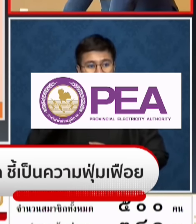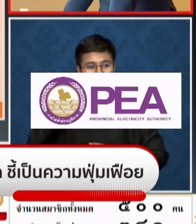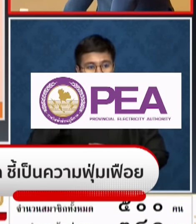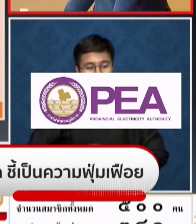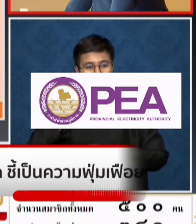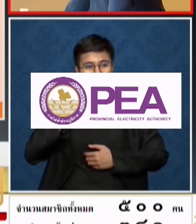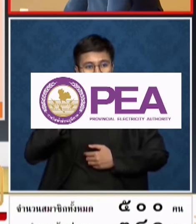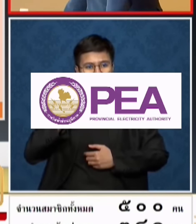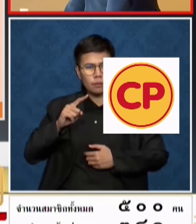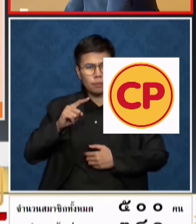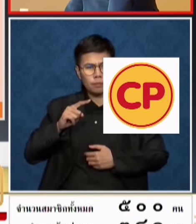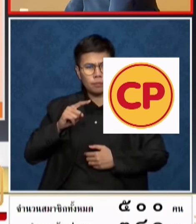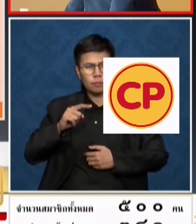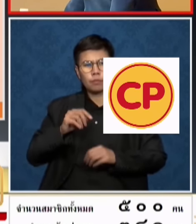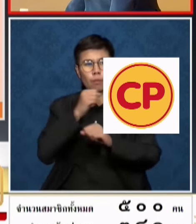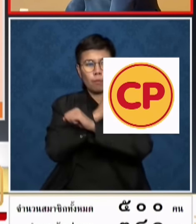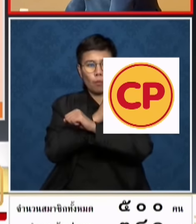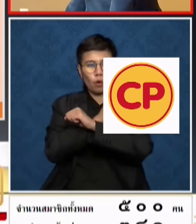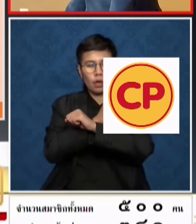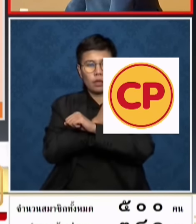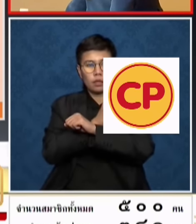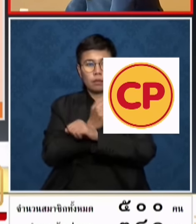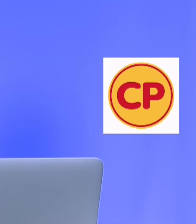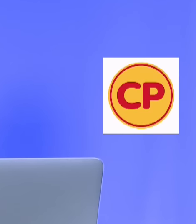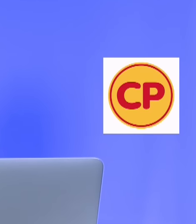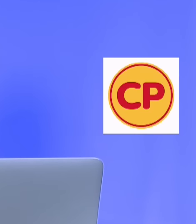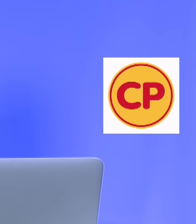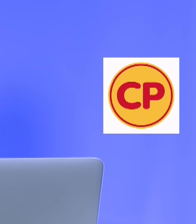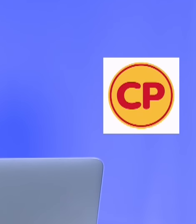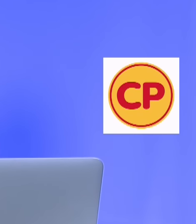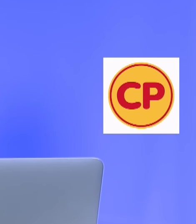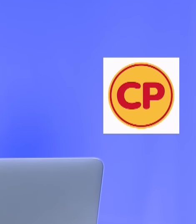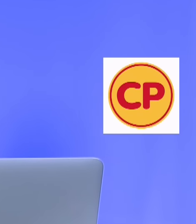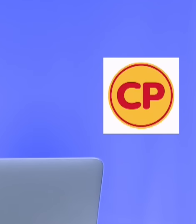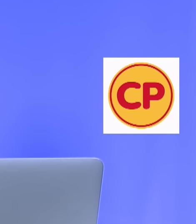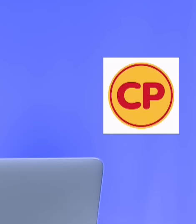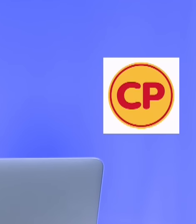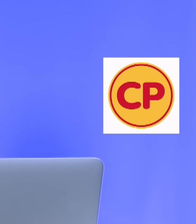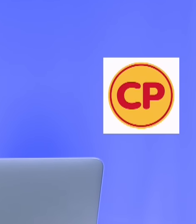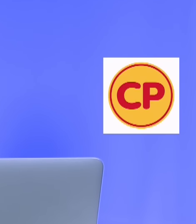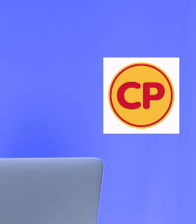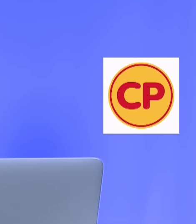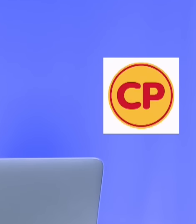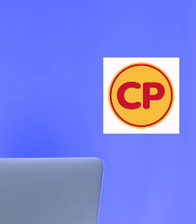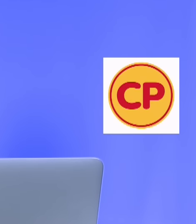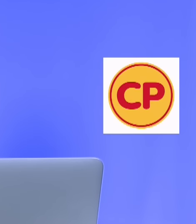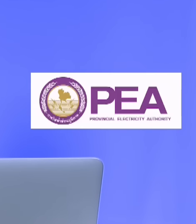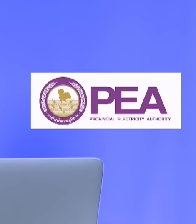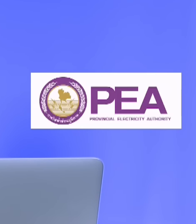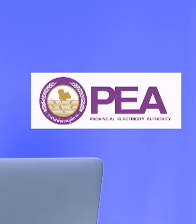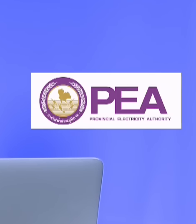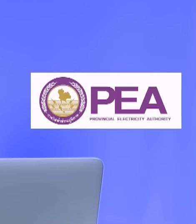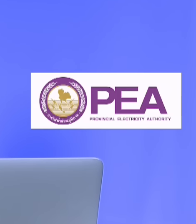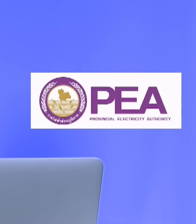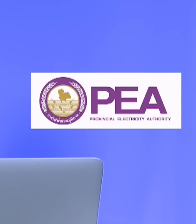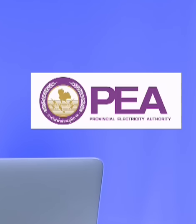านี้เนี่ยทีมงานของเรานะคะตัดใน YouTube มติชนทีวีด้วยนะคะส่วนประเด็นที่น่าสนใจที่เอ้ยฟังมาในช่วงเช้าเนี่ยเป็นประเด็นเกี่ยวกับ